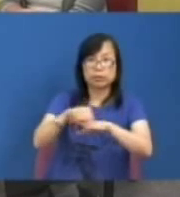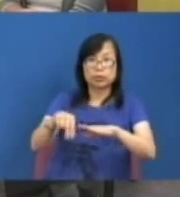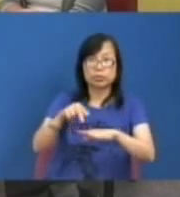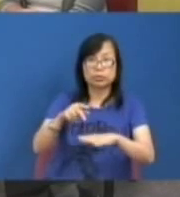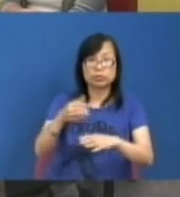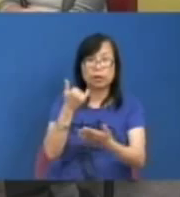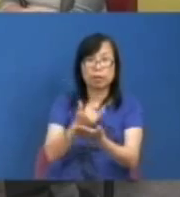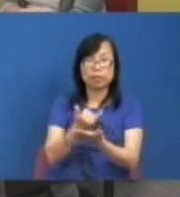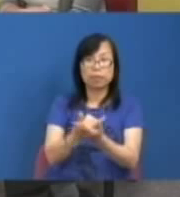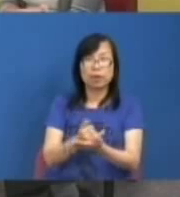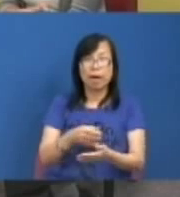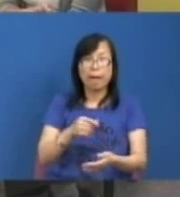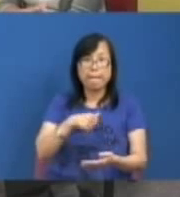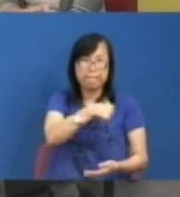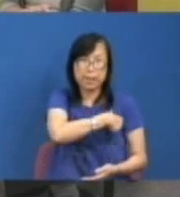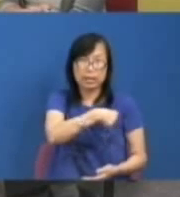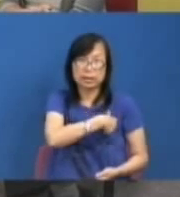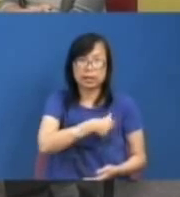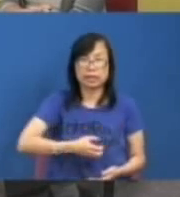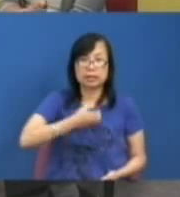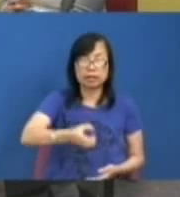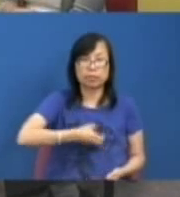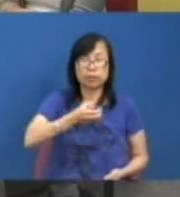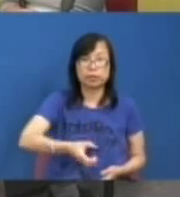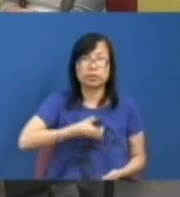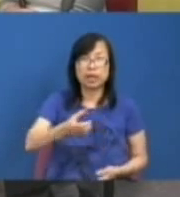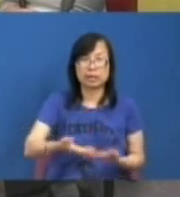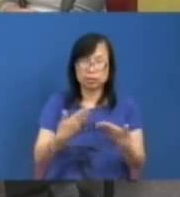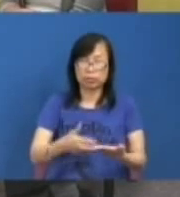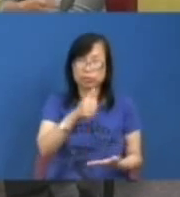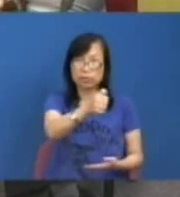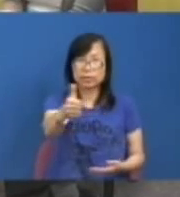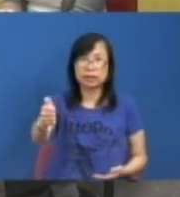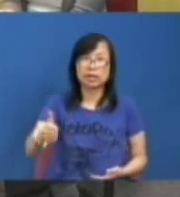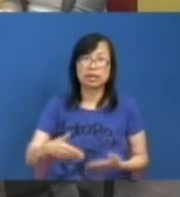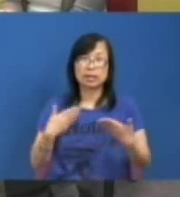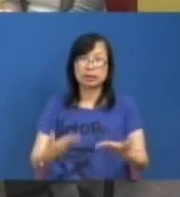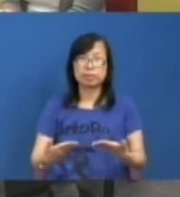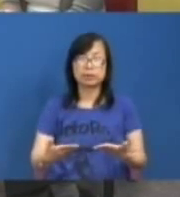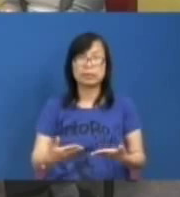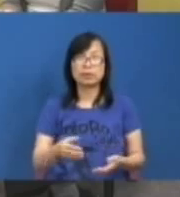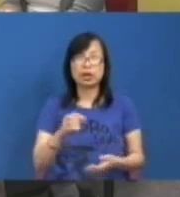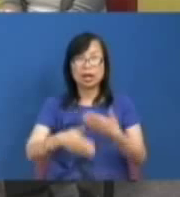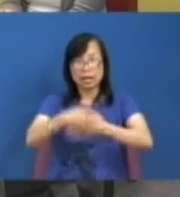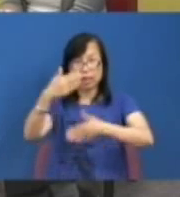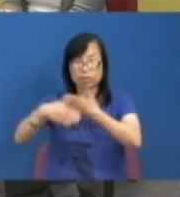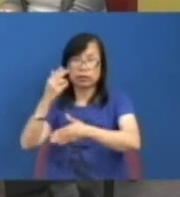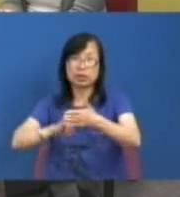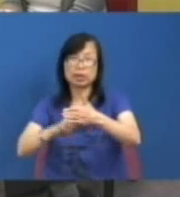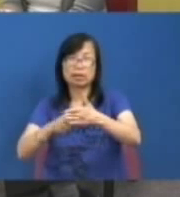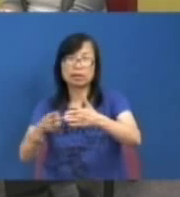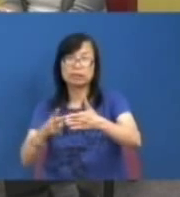會。係賣期籌款咁都喺度多謝大家。咁啊，今集我哋講樓宇維修